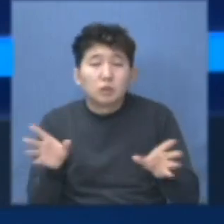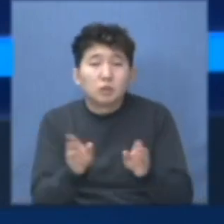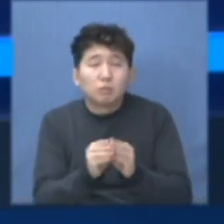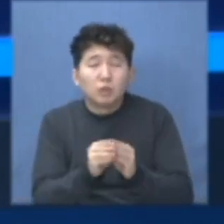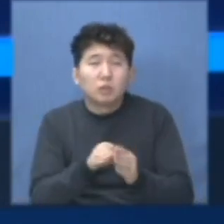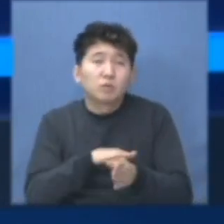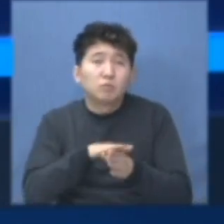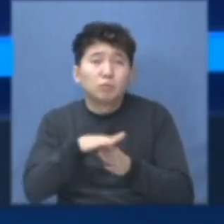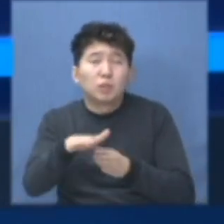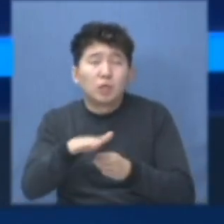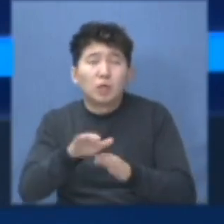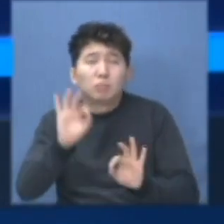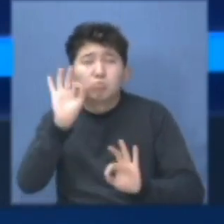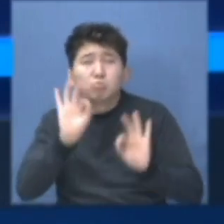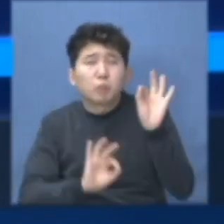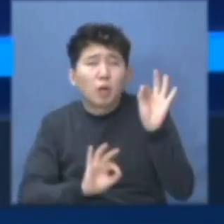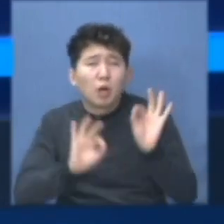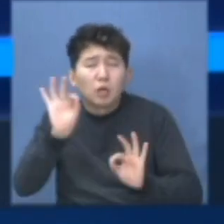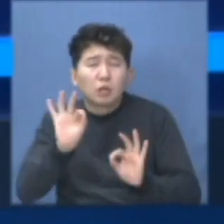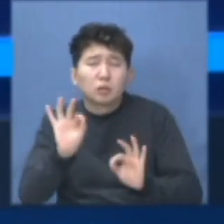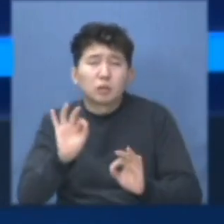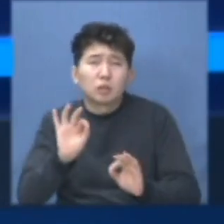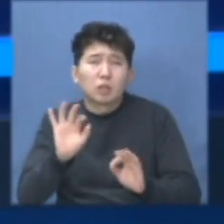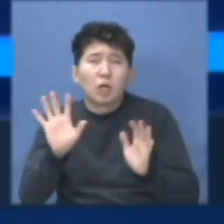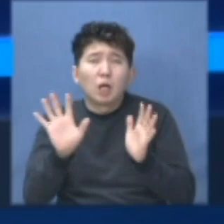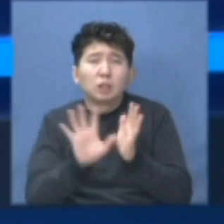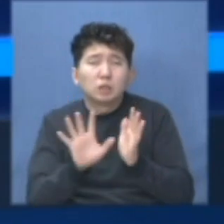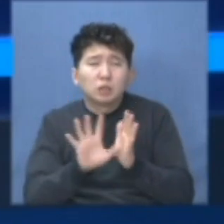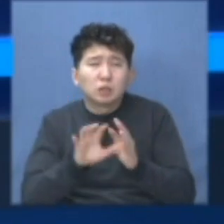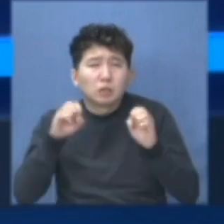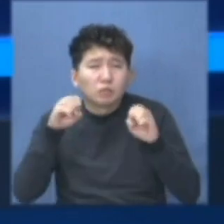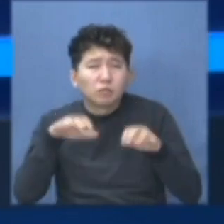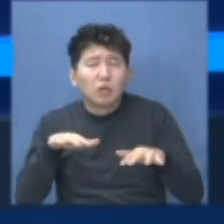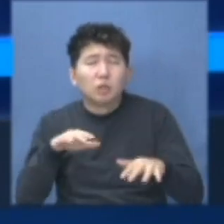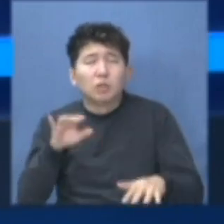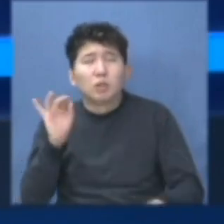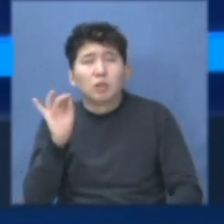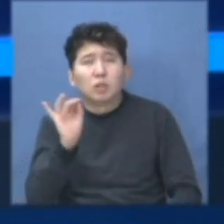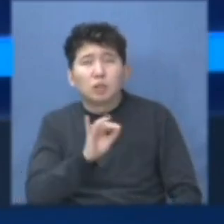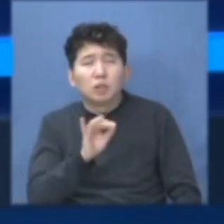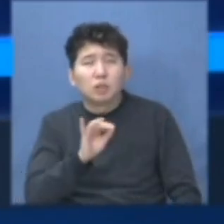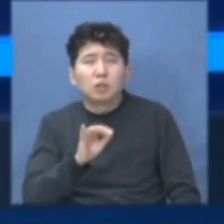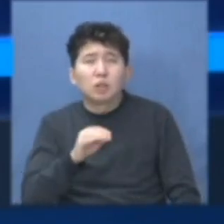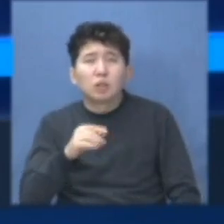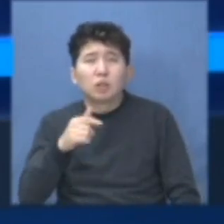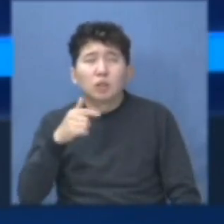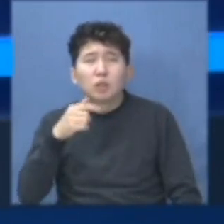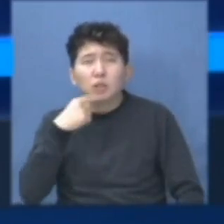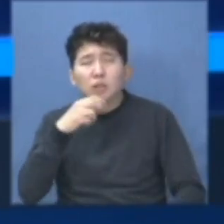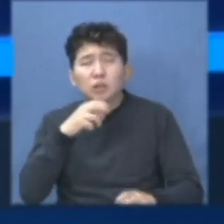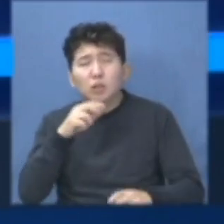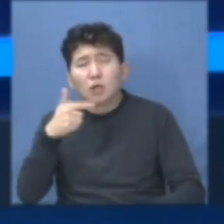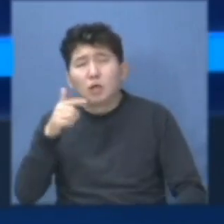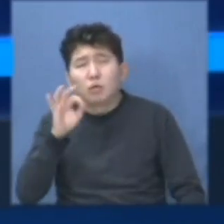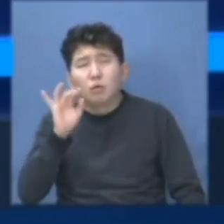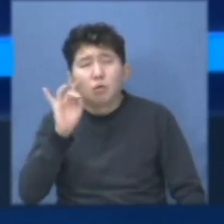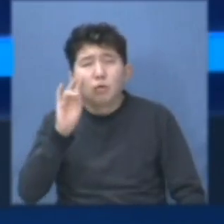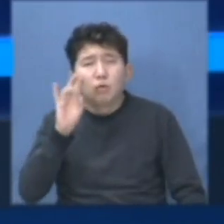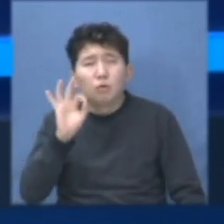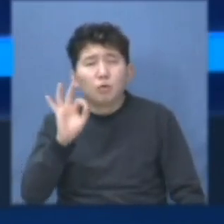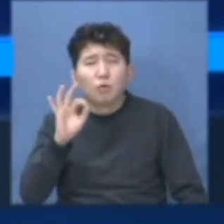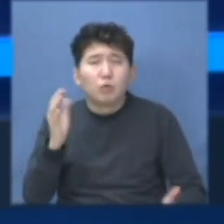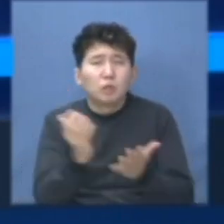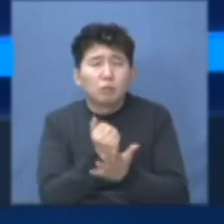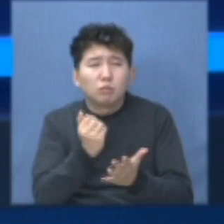реализуют эффективные проекты в сферах энергетики, горнодобывающей и легкой промышленности, строительства, аэрокосмической сферы,